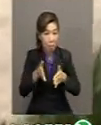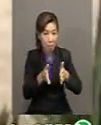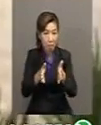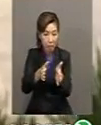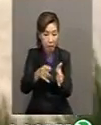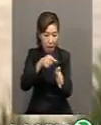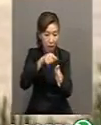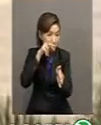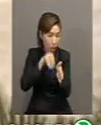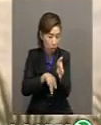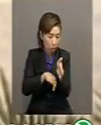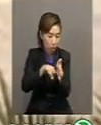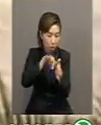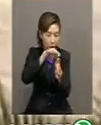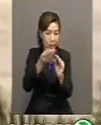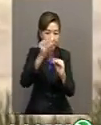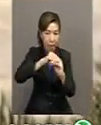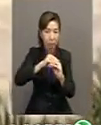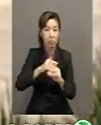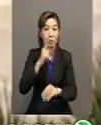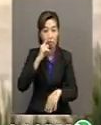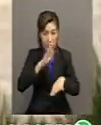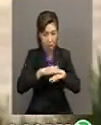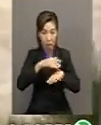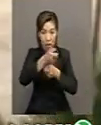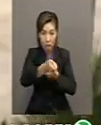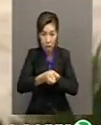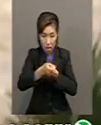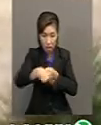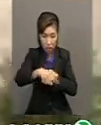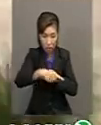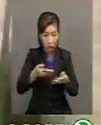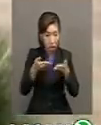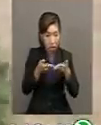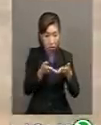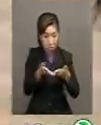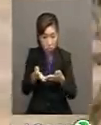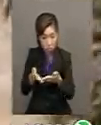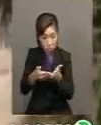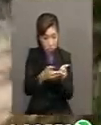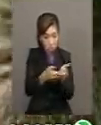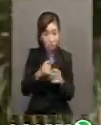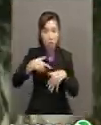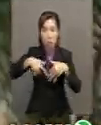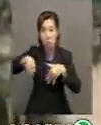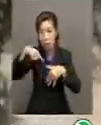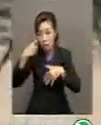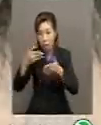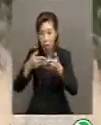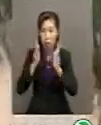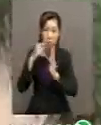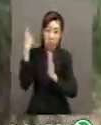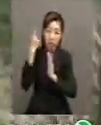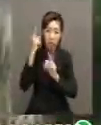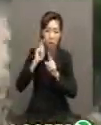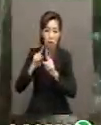ระยามีระดับเพิ่มสูงขึ้นครับพร้อมเตือนเกษตรกรผู้โดยสารข้ามฟากประชาชนที่สัญจรทางน้ำรวมถึงนักท่องเ